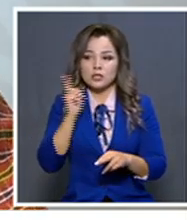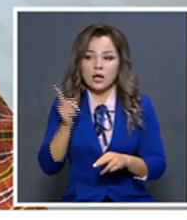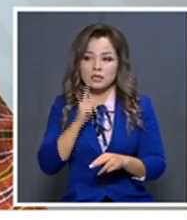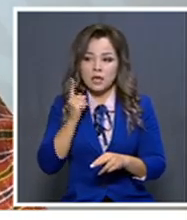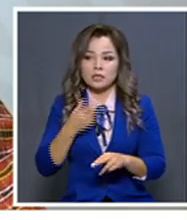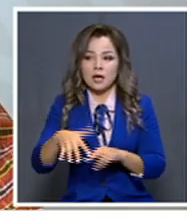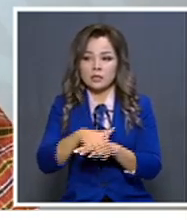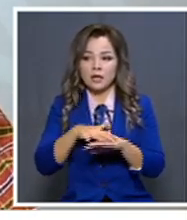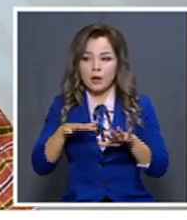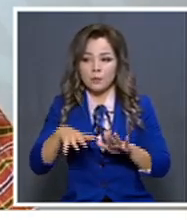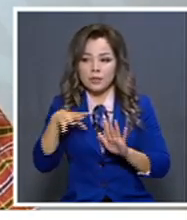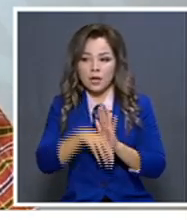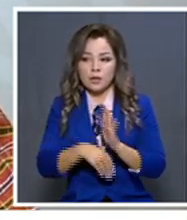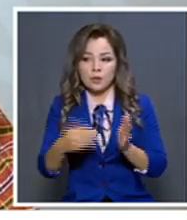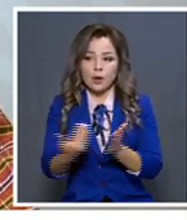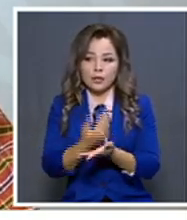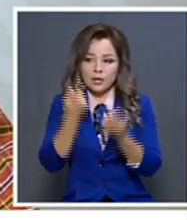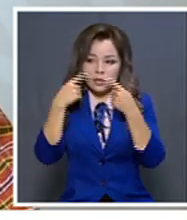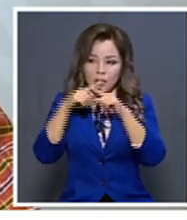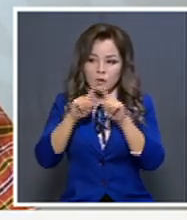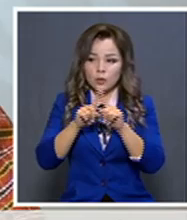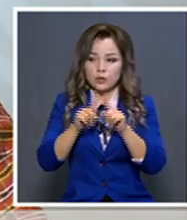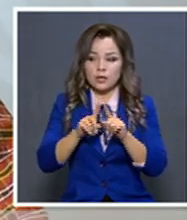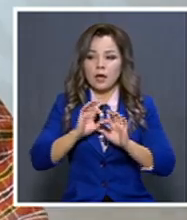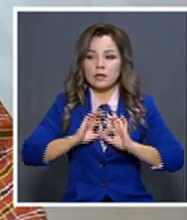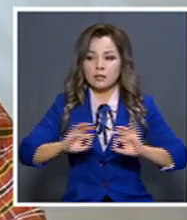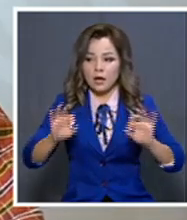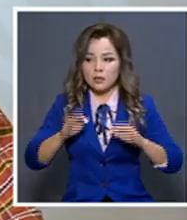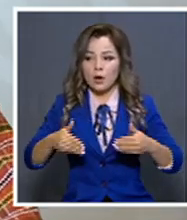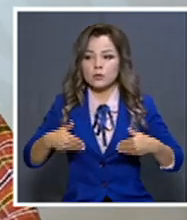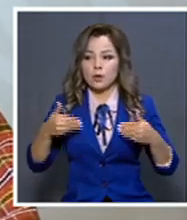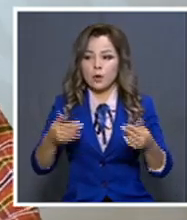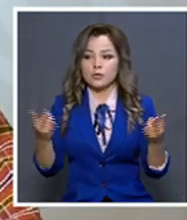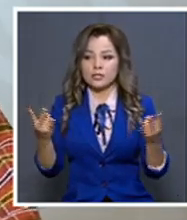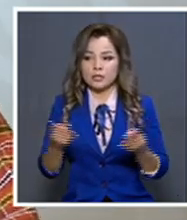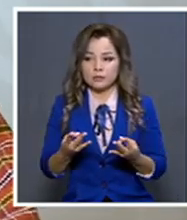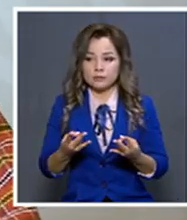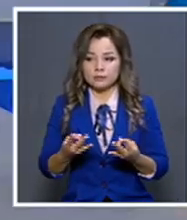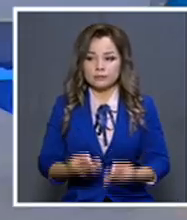енгізіп, соңғы технологиялар арқылы балама көздерін ұсынуымыз қажет.